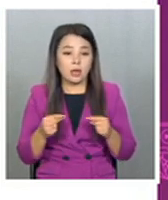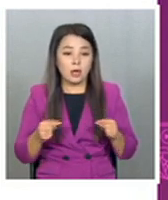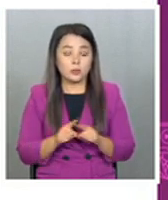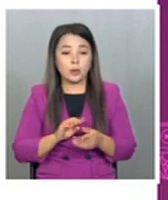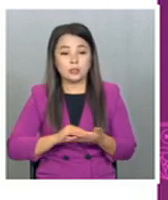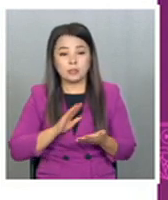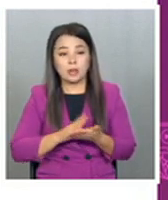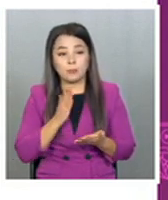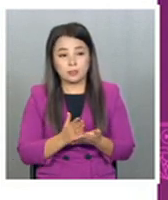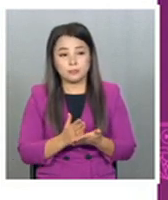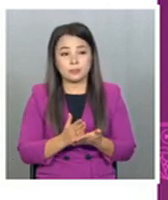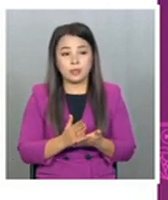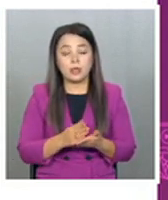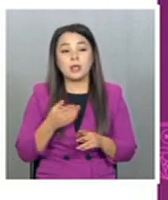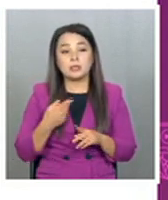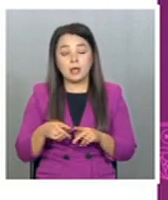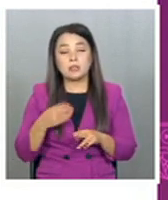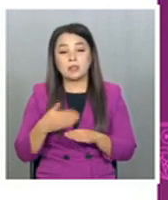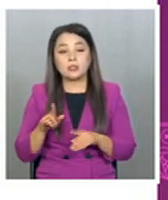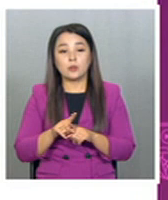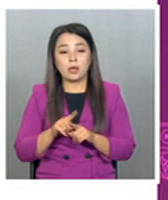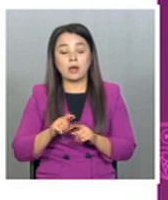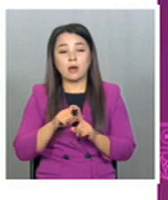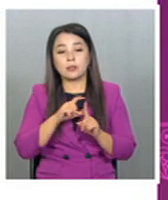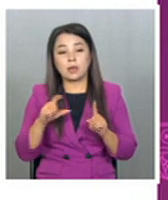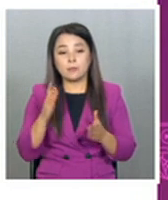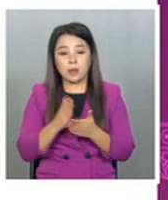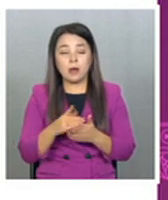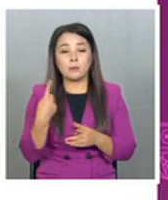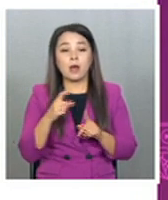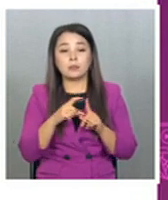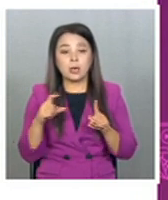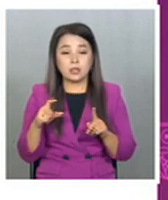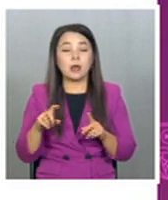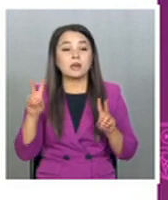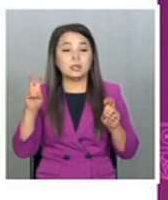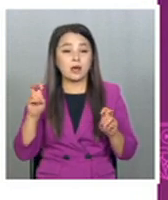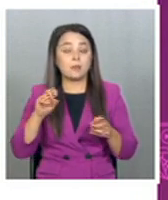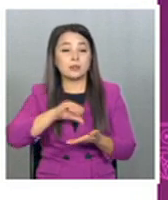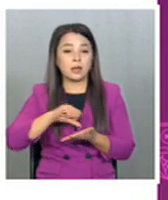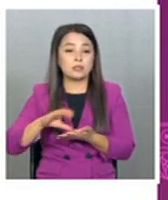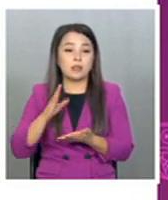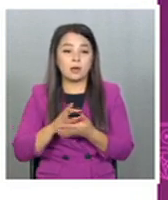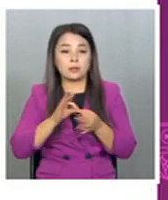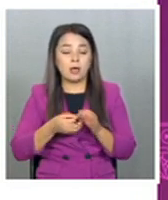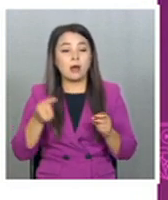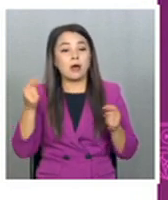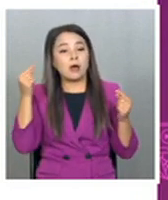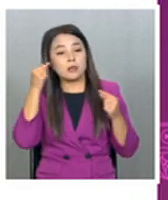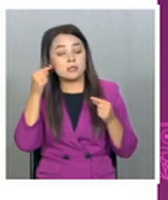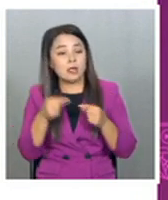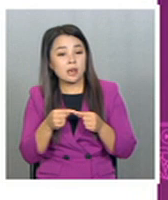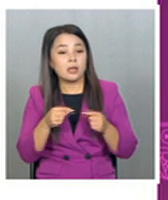тұрады. Детальды абзацтар. Бірінші абзац – тақырыпқа қатысты мәселелерді анық белгілеп